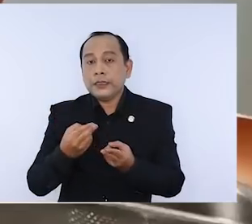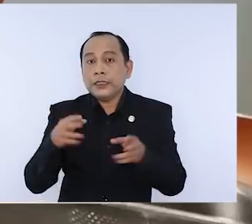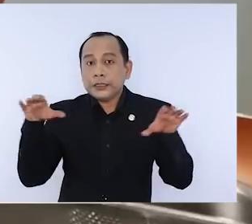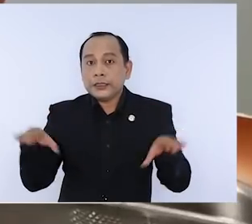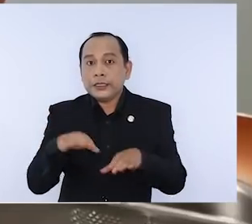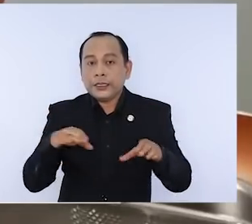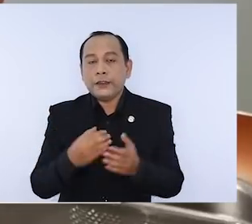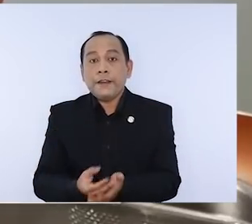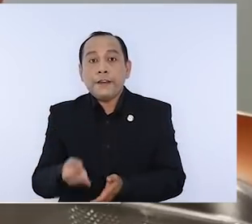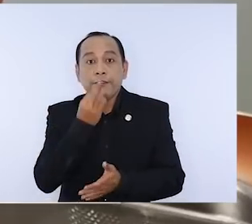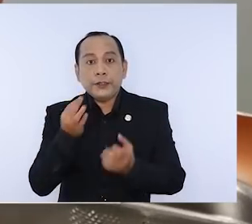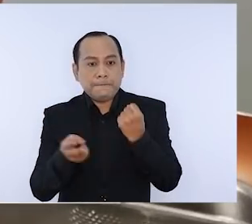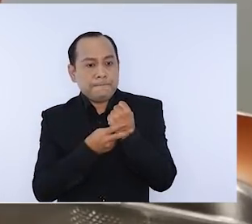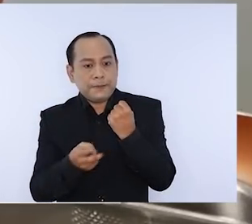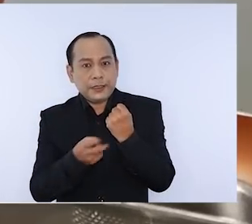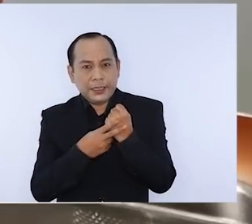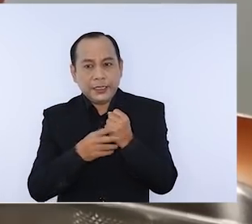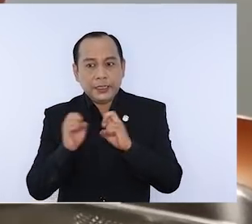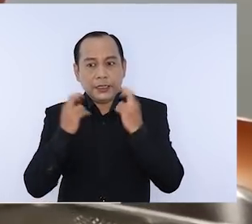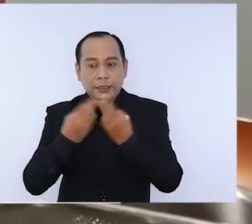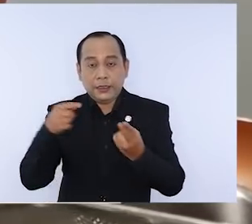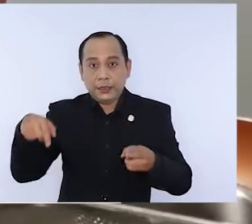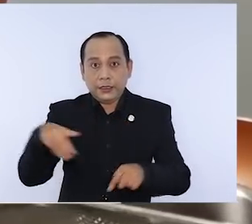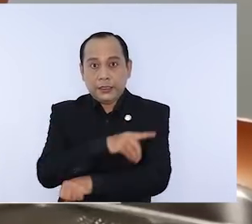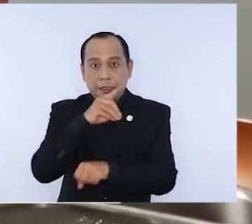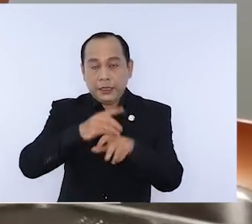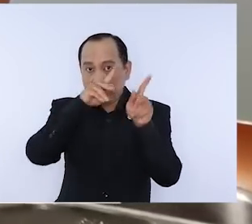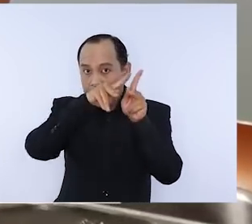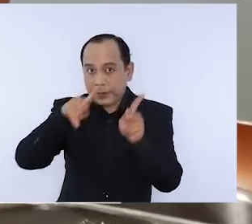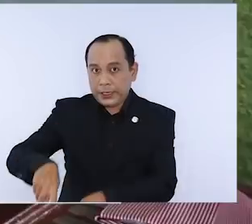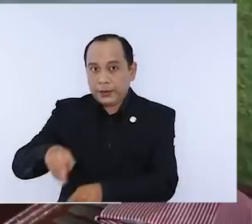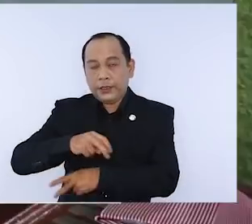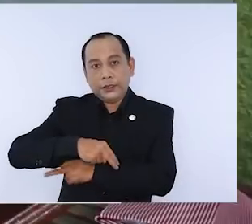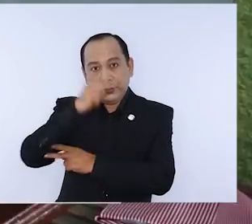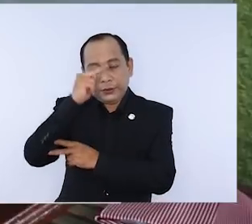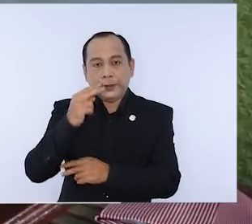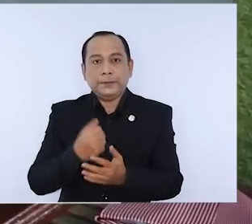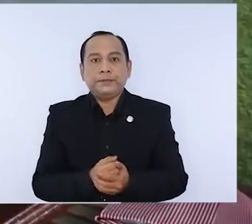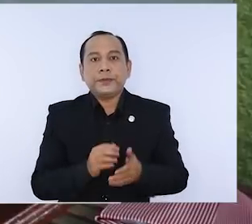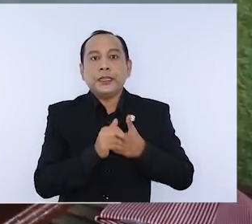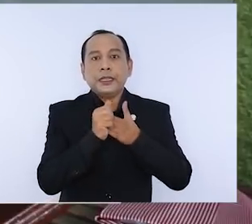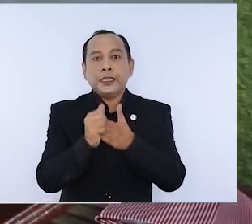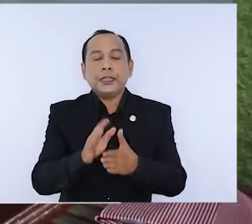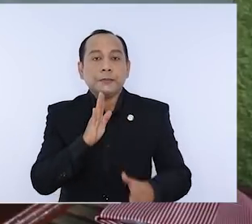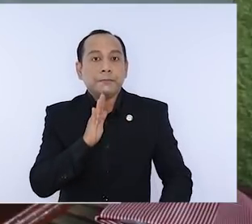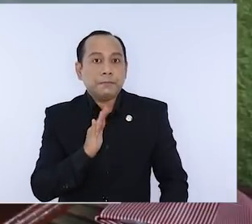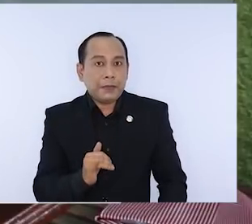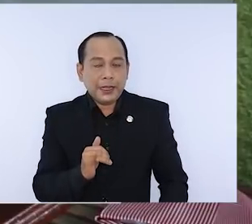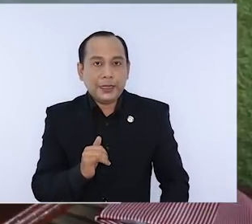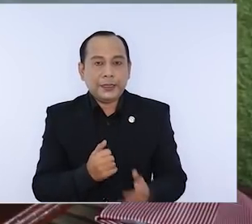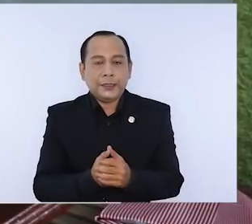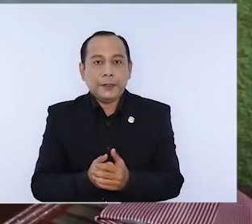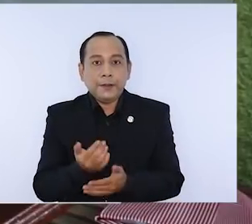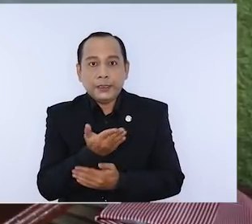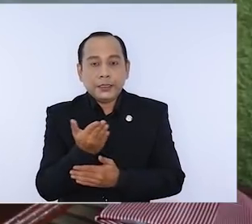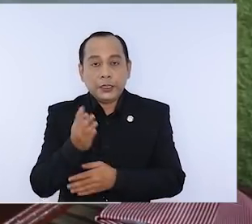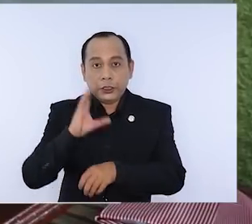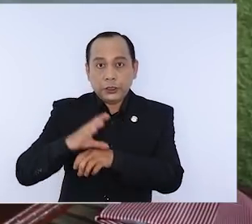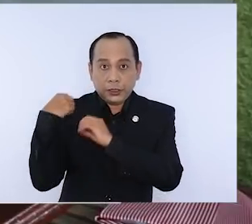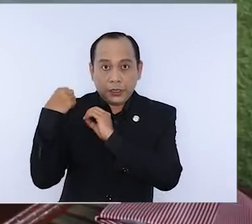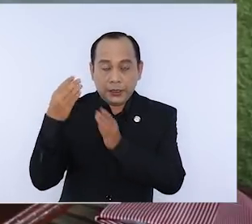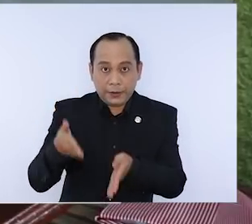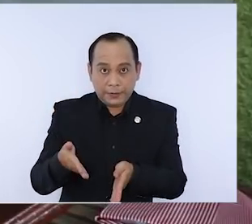Food Preservation Seminar dito sa distrito ng Palawan North. Sa pangunguna ng ating mga may